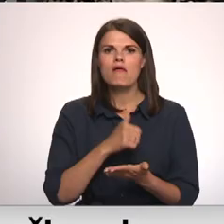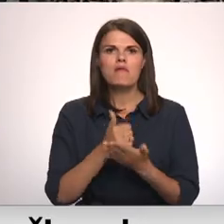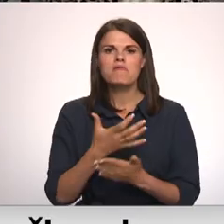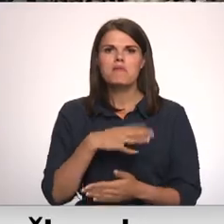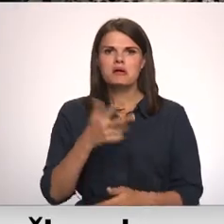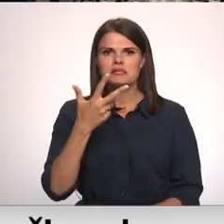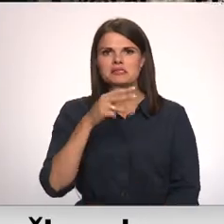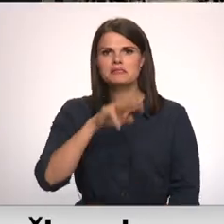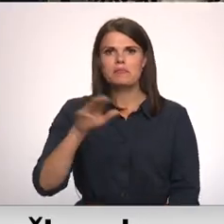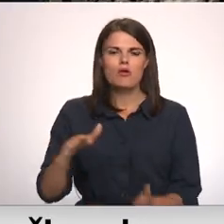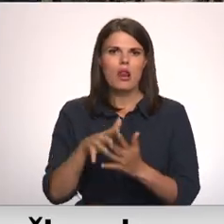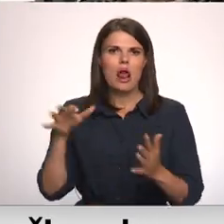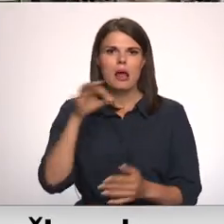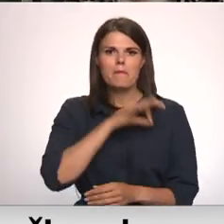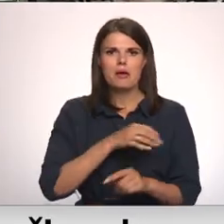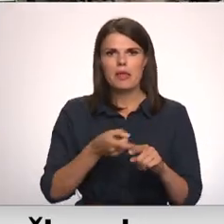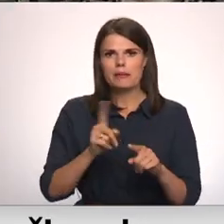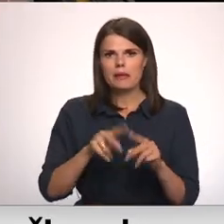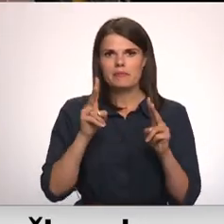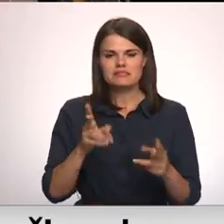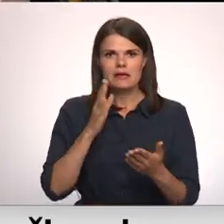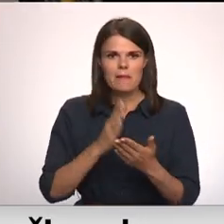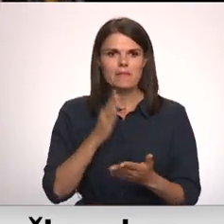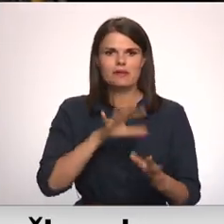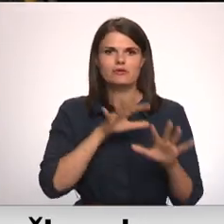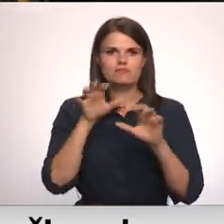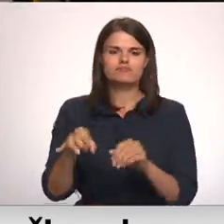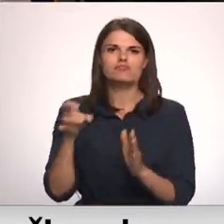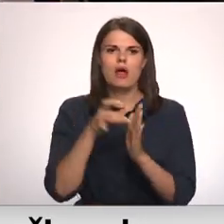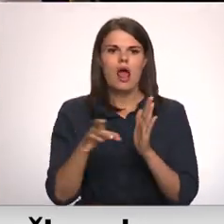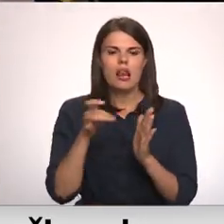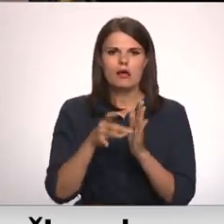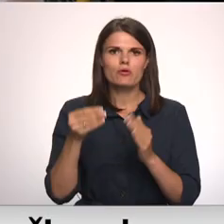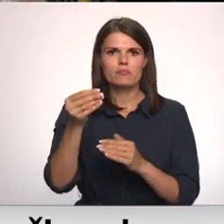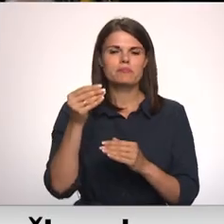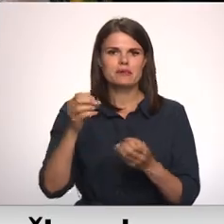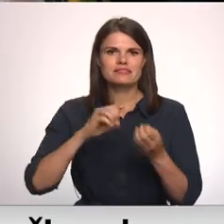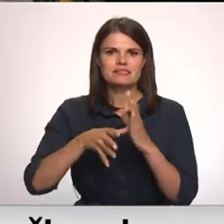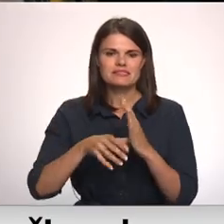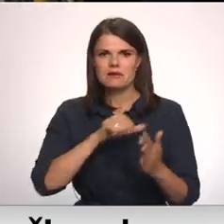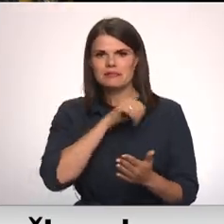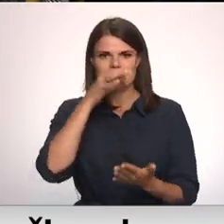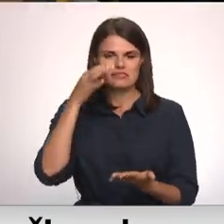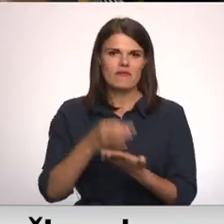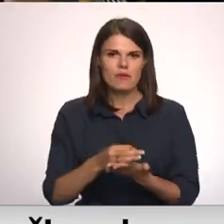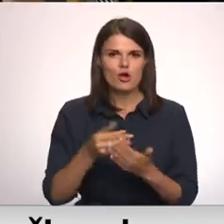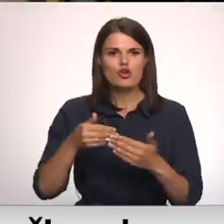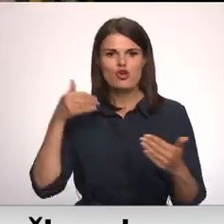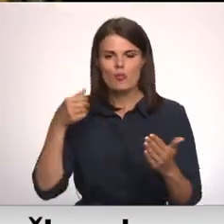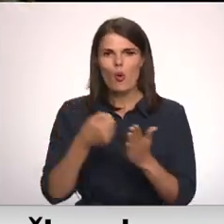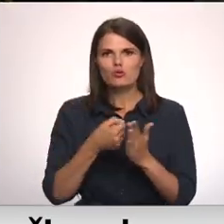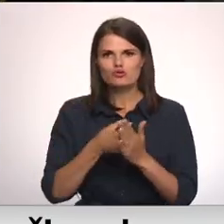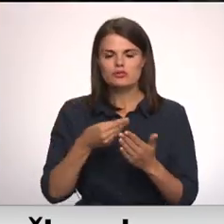3 miljonu lielajai peļņai bijis tas, ka beidzot izdevies pārņemt elektronisko norēķinu sistēmu savā pāraudzībā. Iepriekš tās